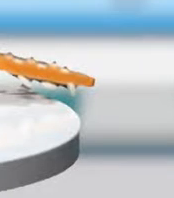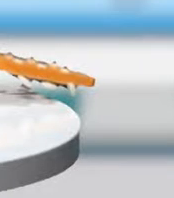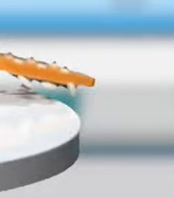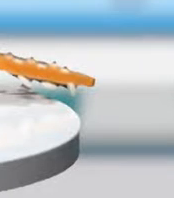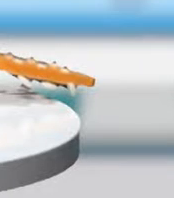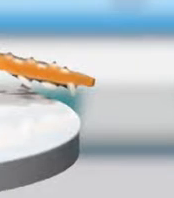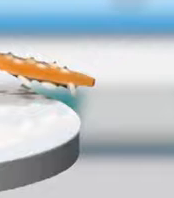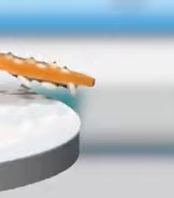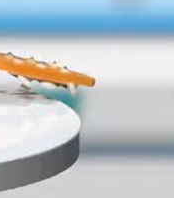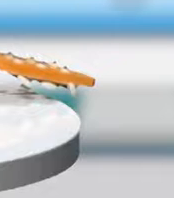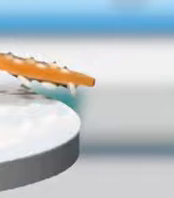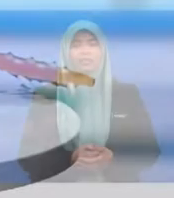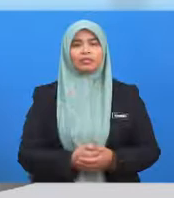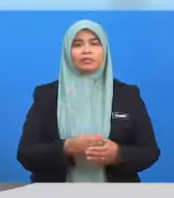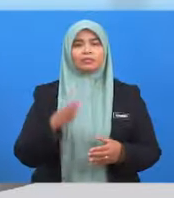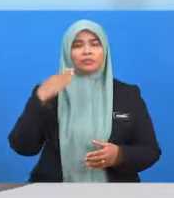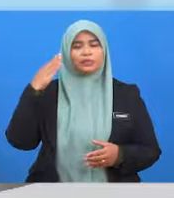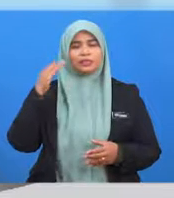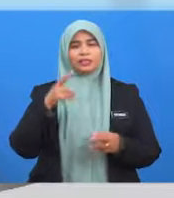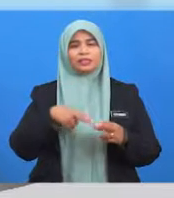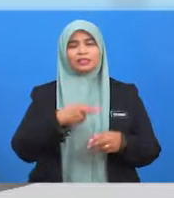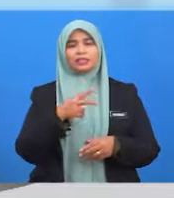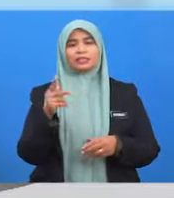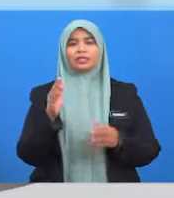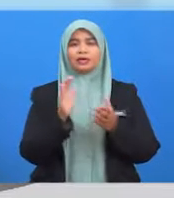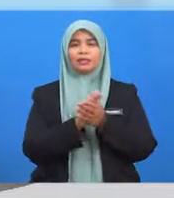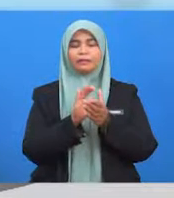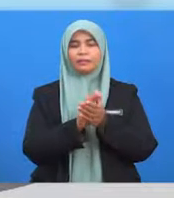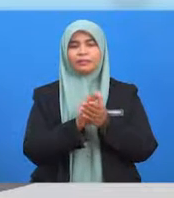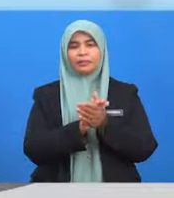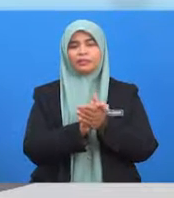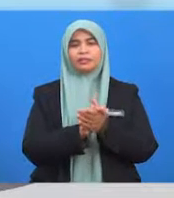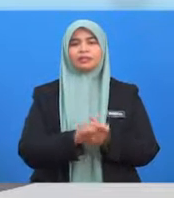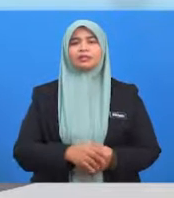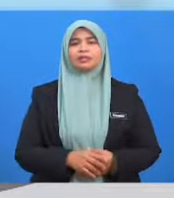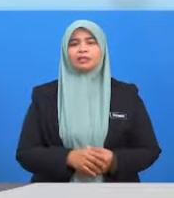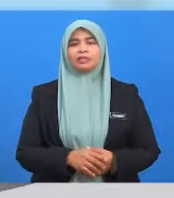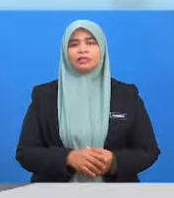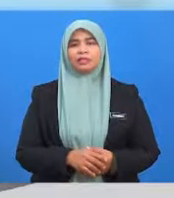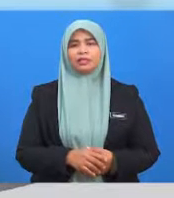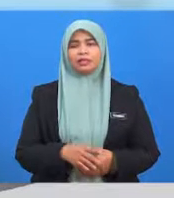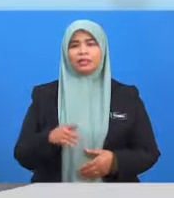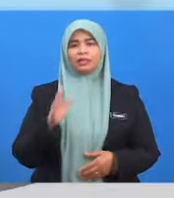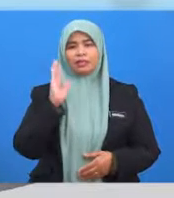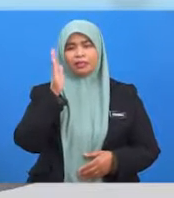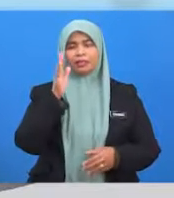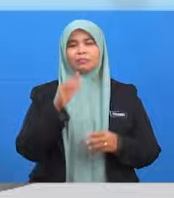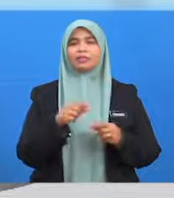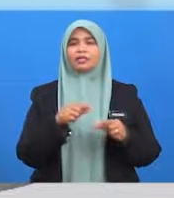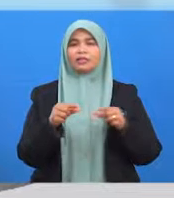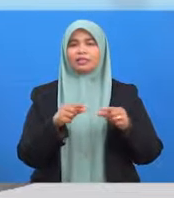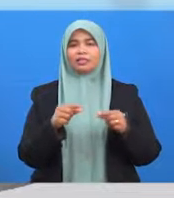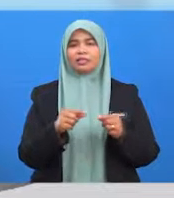Bunyi yang dihasilkan melalui tepukan. Kepingan zimbal akan